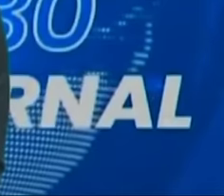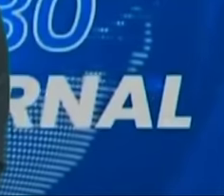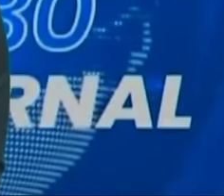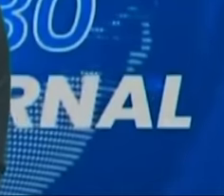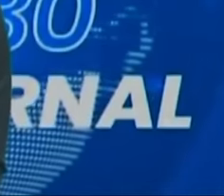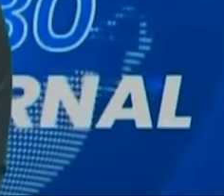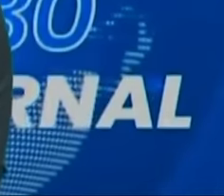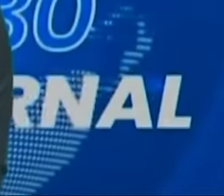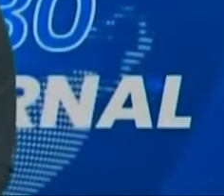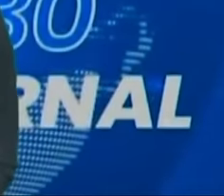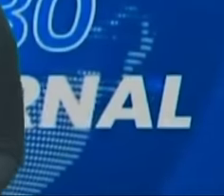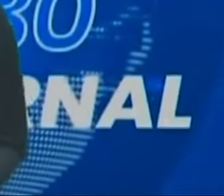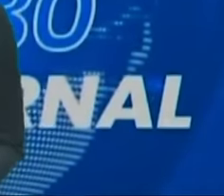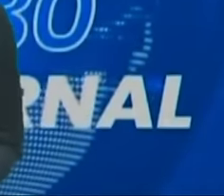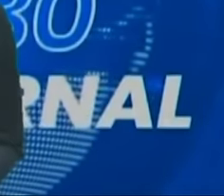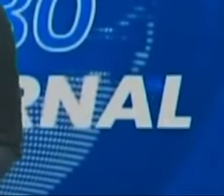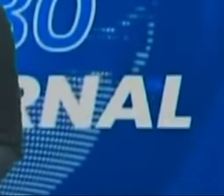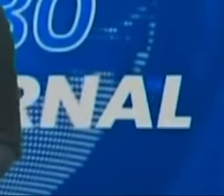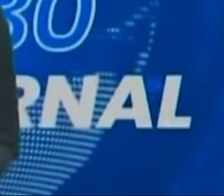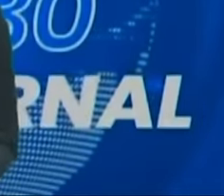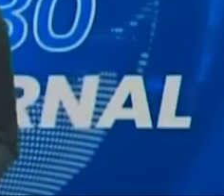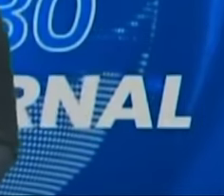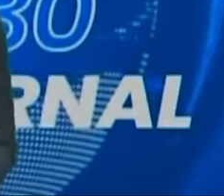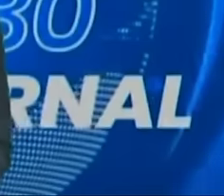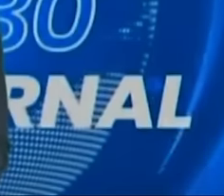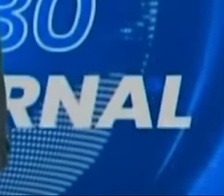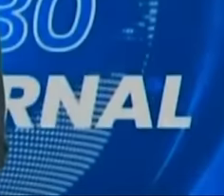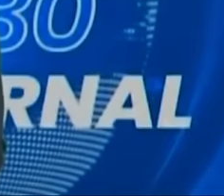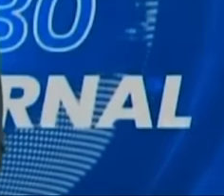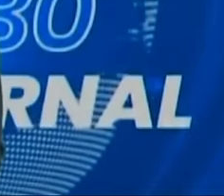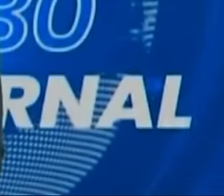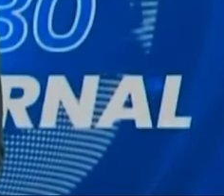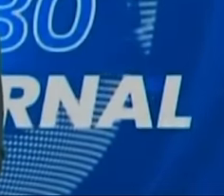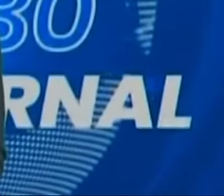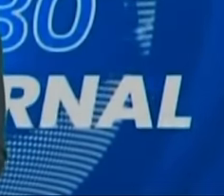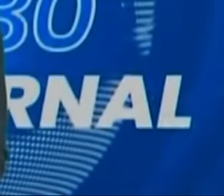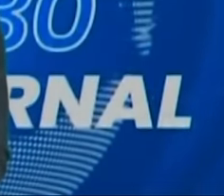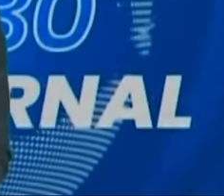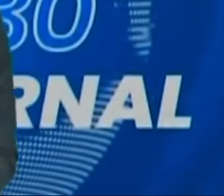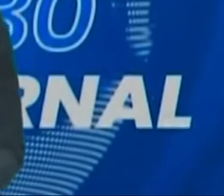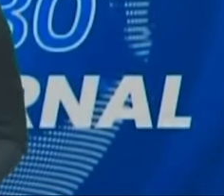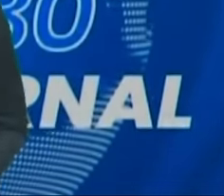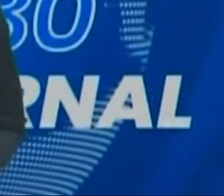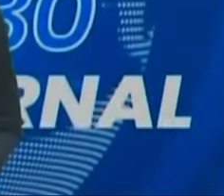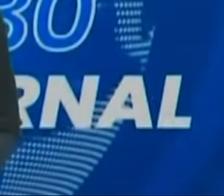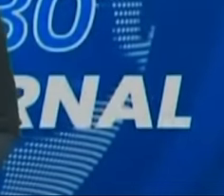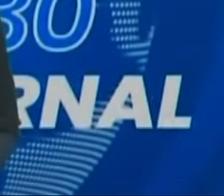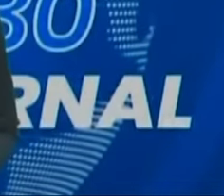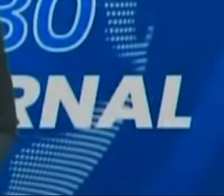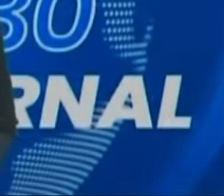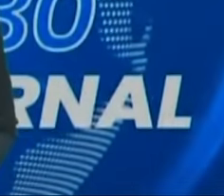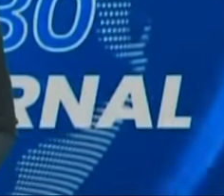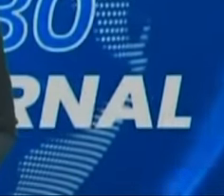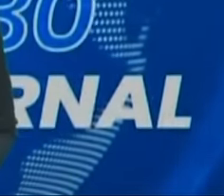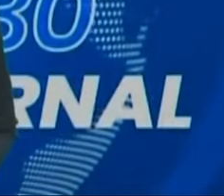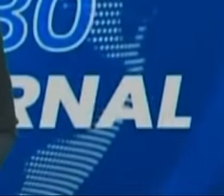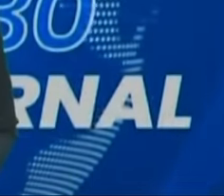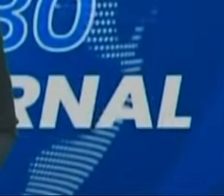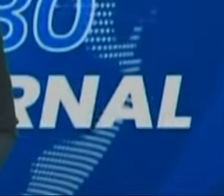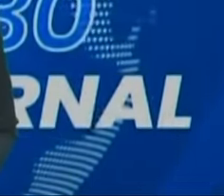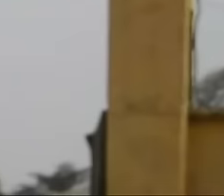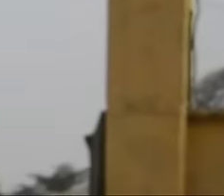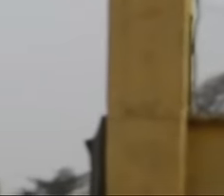insurrectionnel Alliance du fleuve Congo, ses biens seront confisqués et un mandat d'arrêt international sera émis à son encontre. Edith